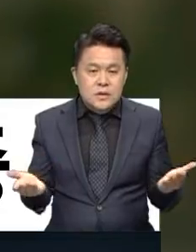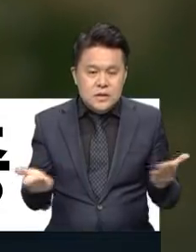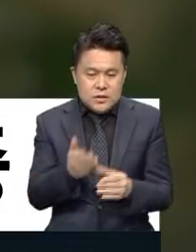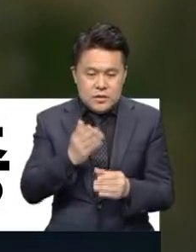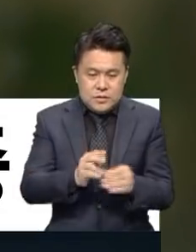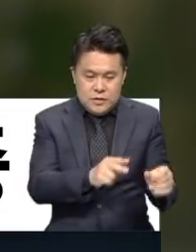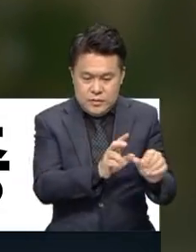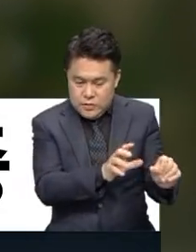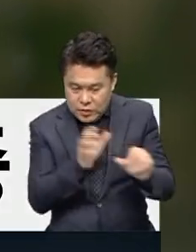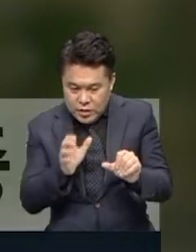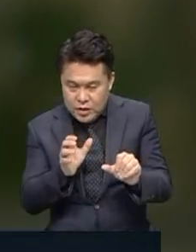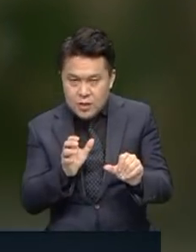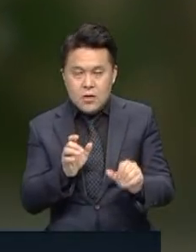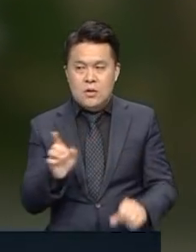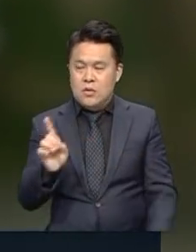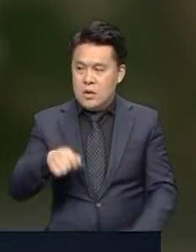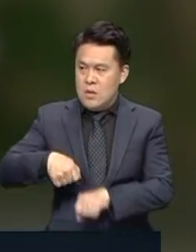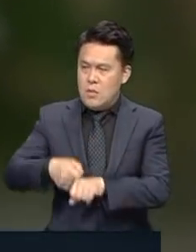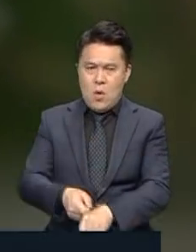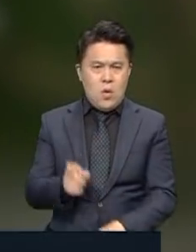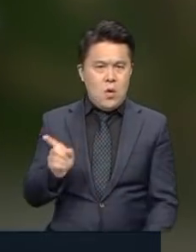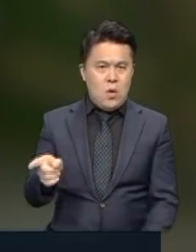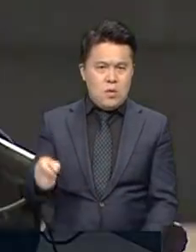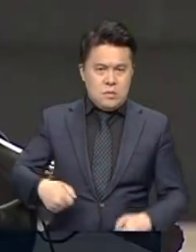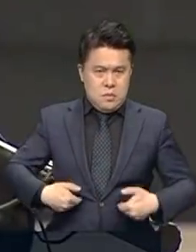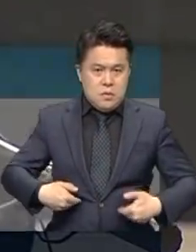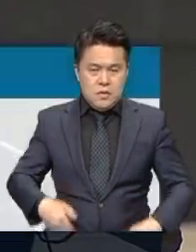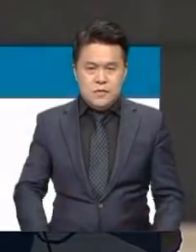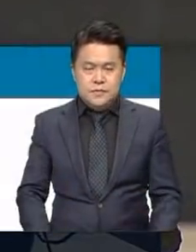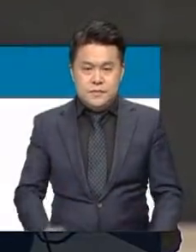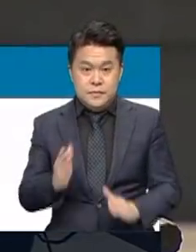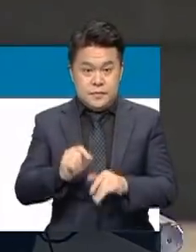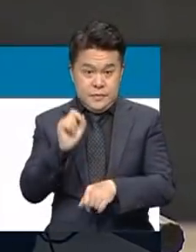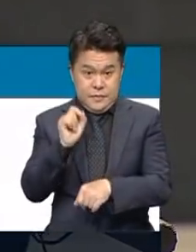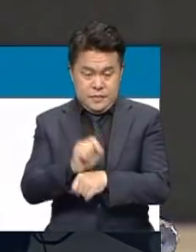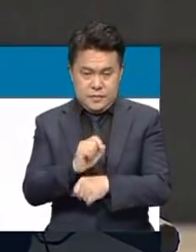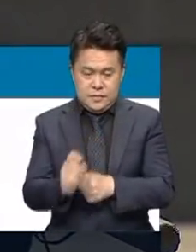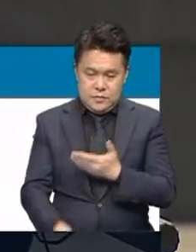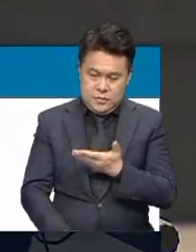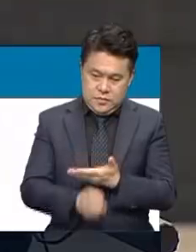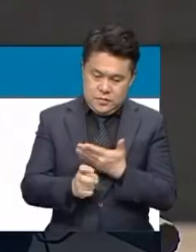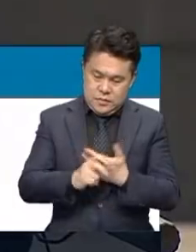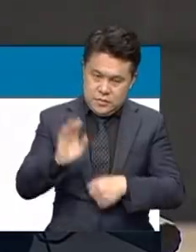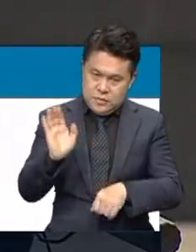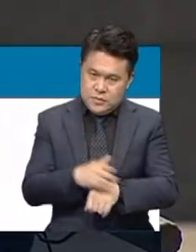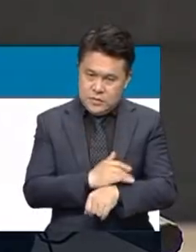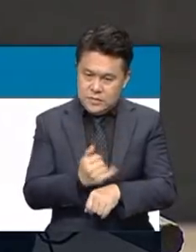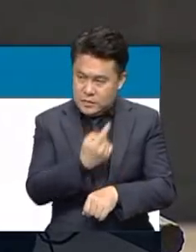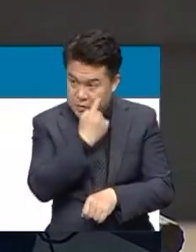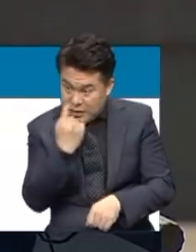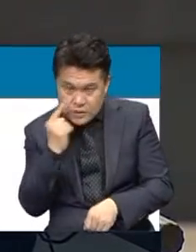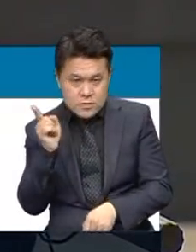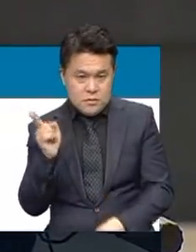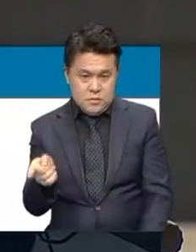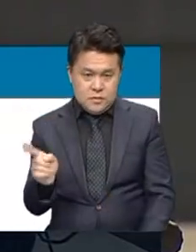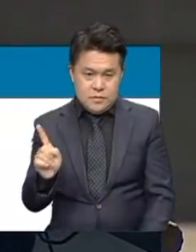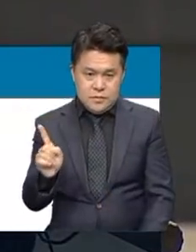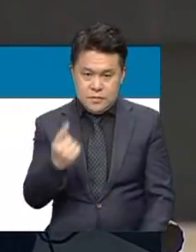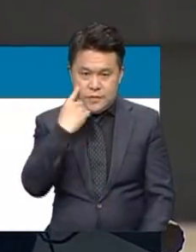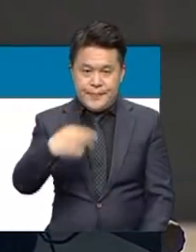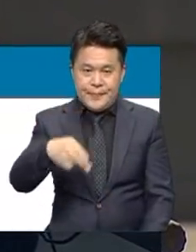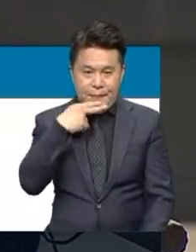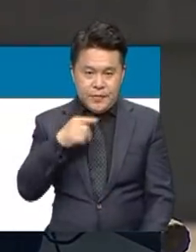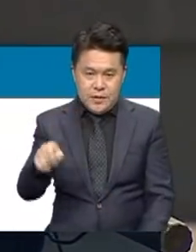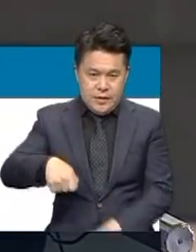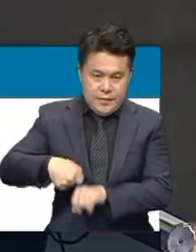정보를 이용했다면 처벌이 불가피합니다. 공무원들의 위법, 부당행위가 확인될 경우에는 무관용